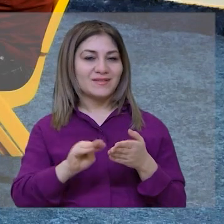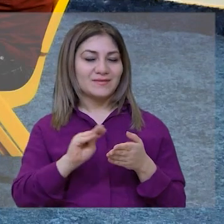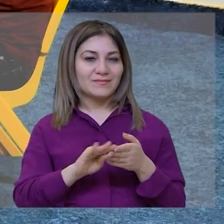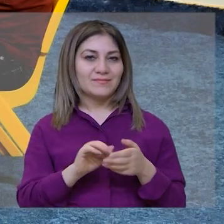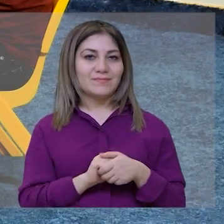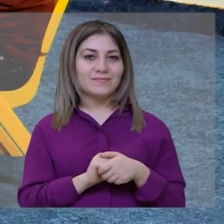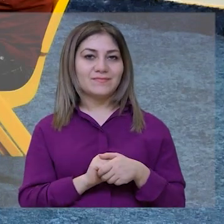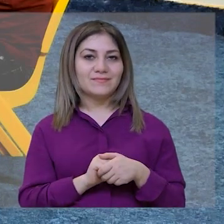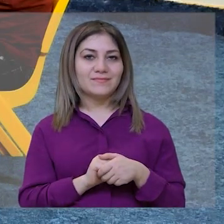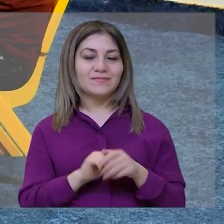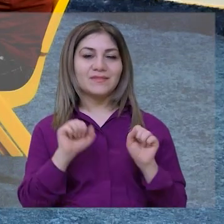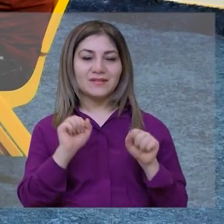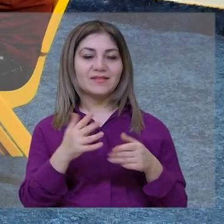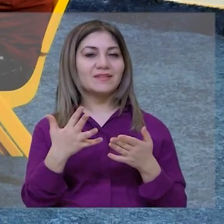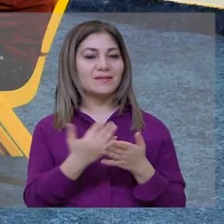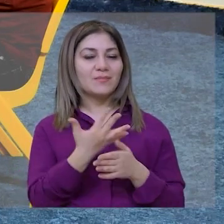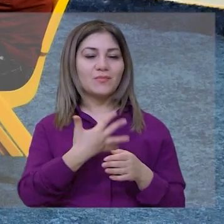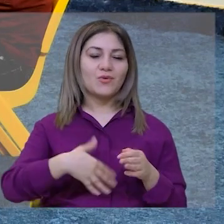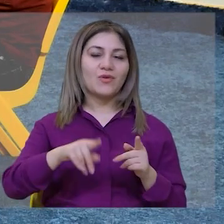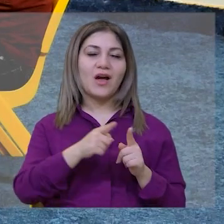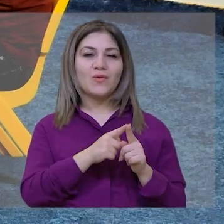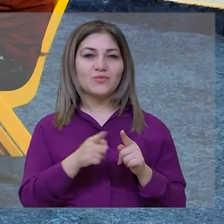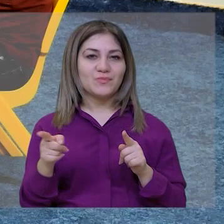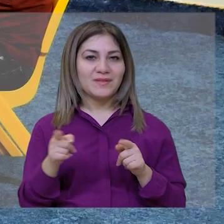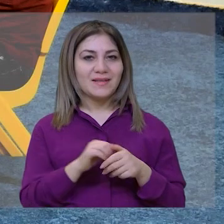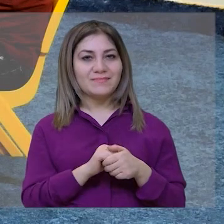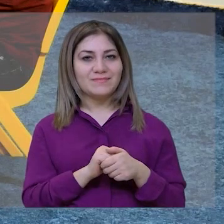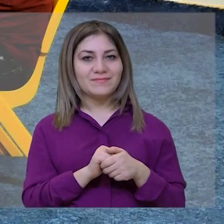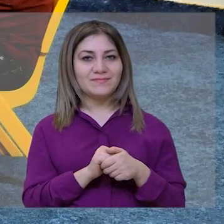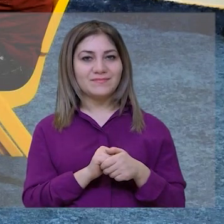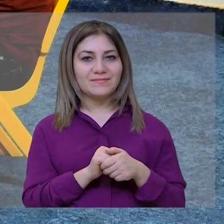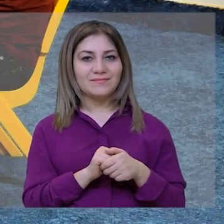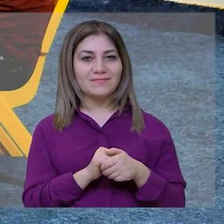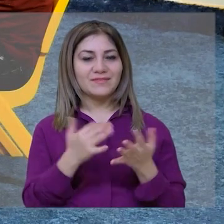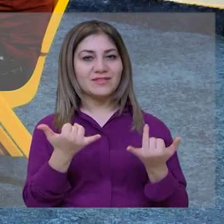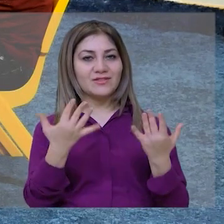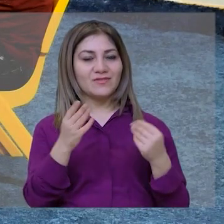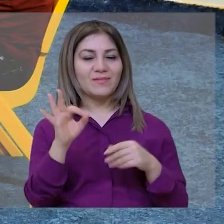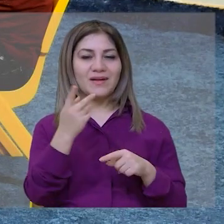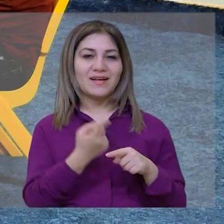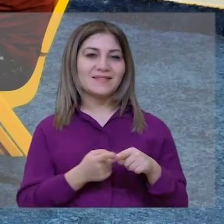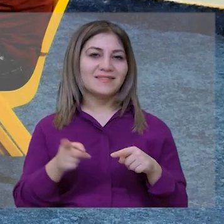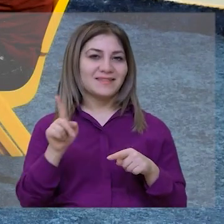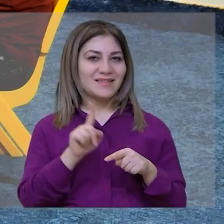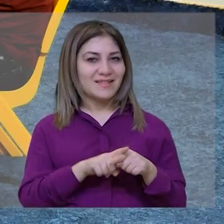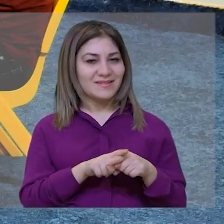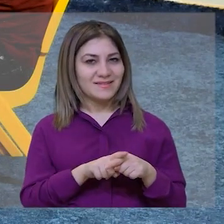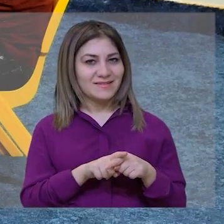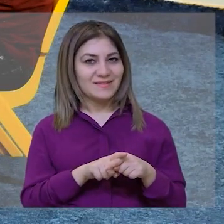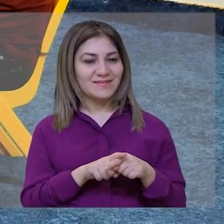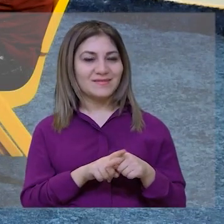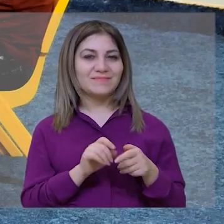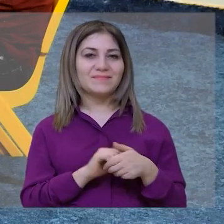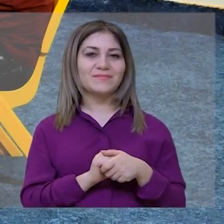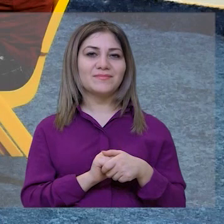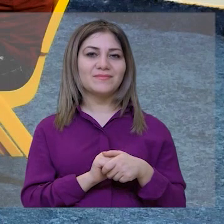գրելով ուչիկ բուչիկ, այնտեղ դուք կգտնեք մեր բոլոր հաղորդումները։ Իսկ այսօրվա համար, սիրելի փոքրիկներ, ես